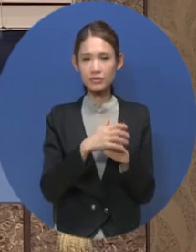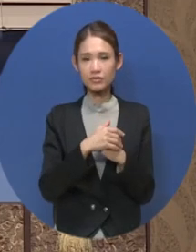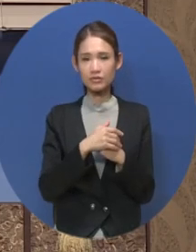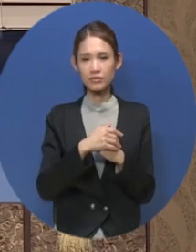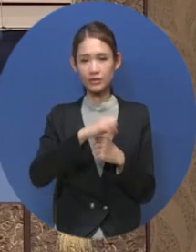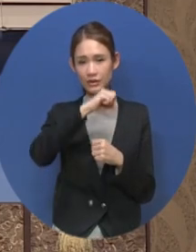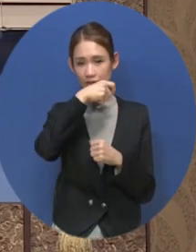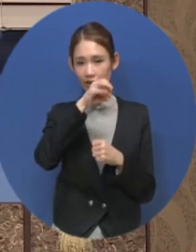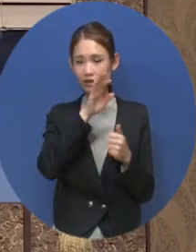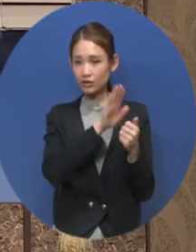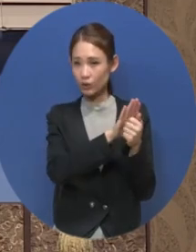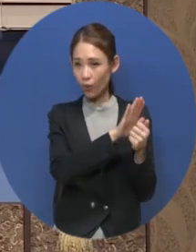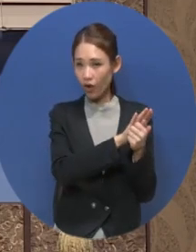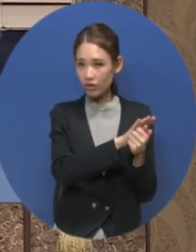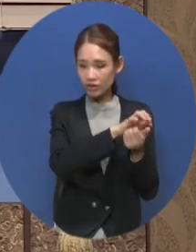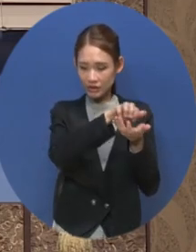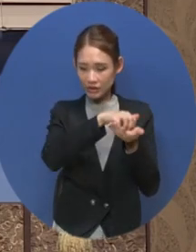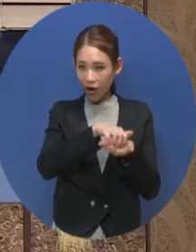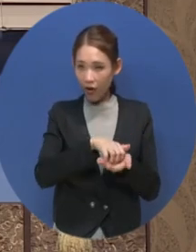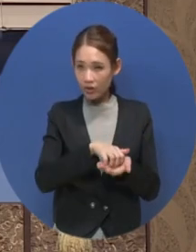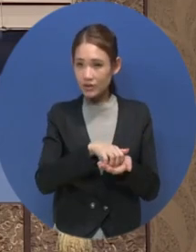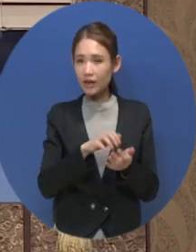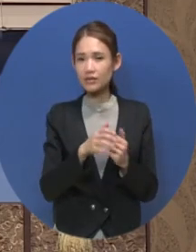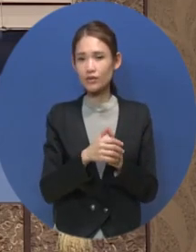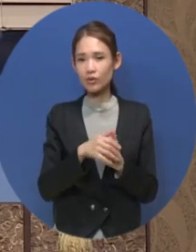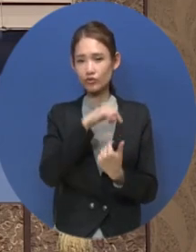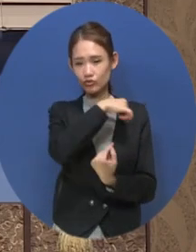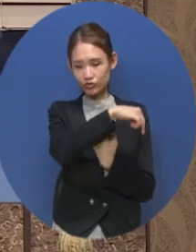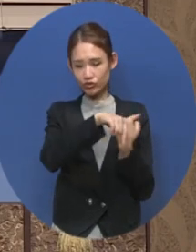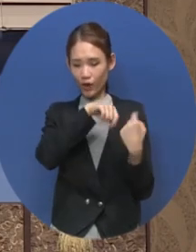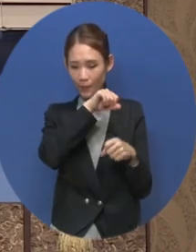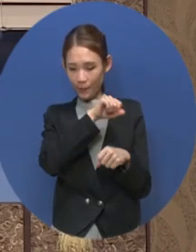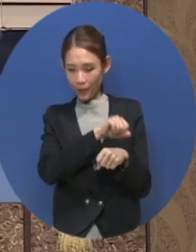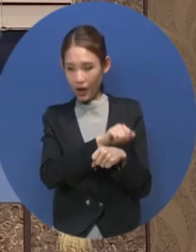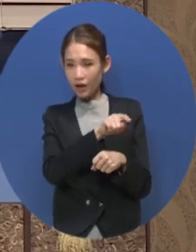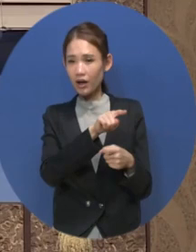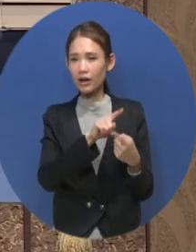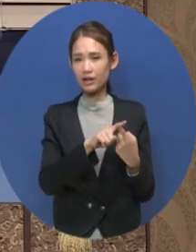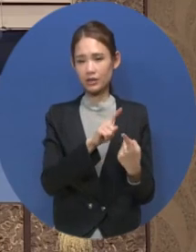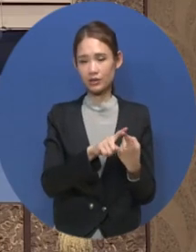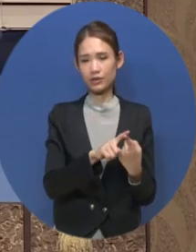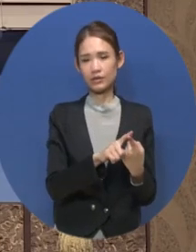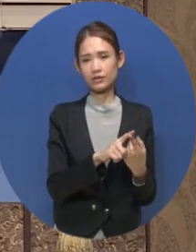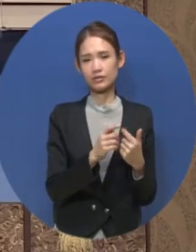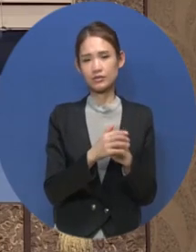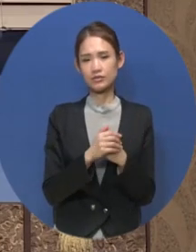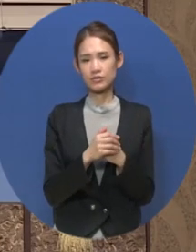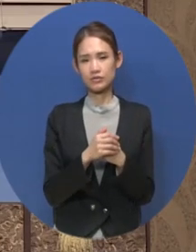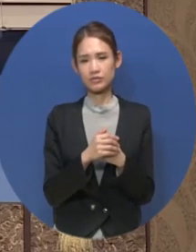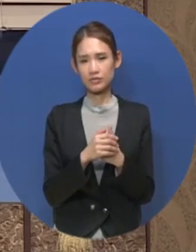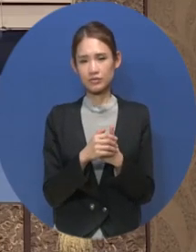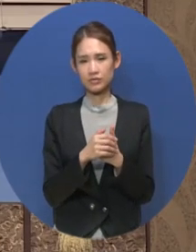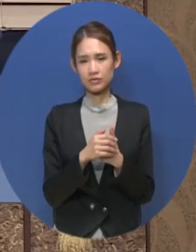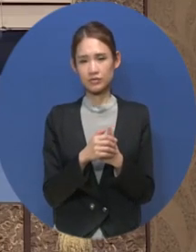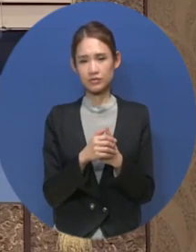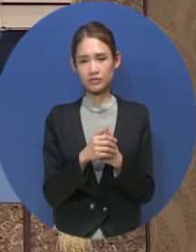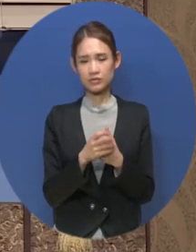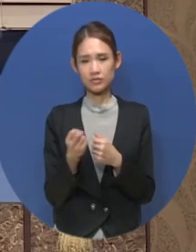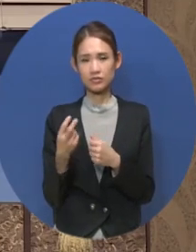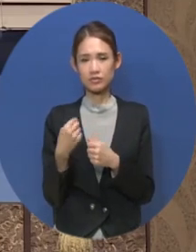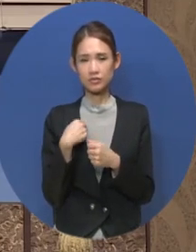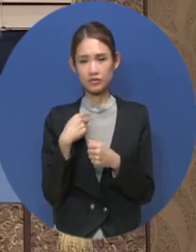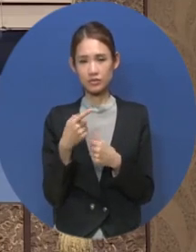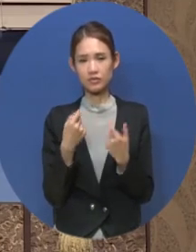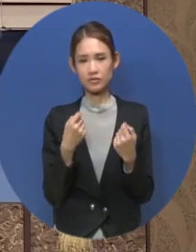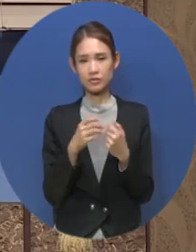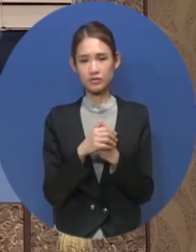예산 지원하지만 또 정산이라든지 그리고 잘 운영이 되고 있는가라는 네, 부분 차원에서 그래서 이제 뭐 또 저희가 그런